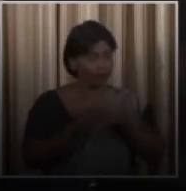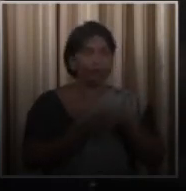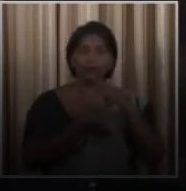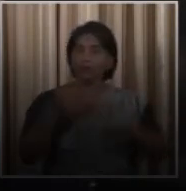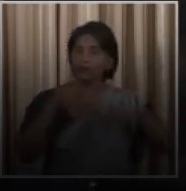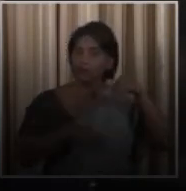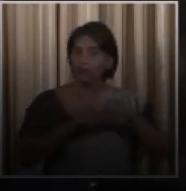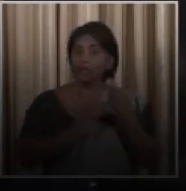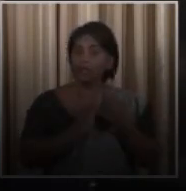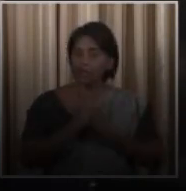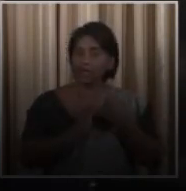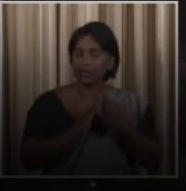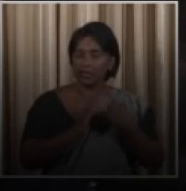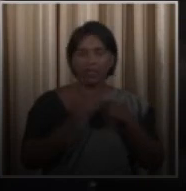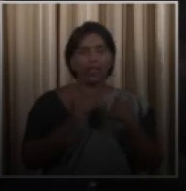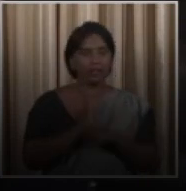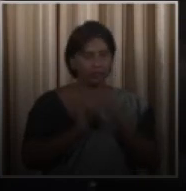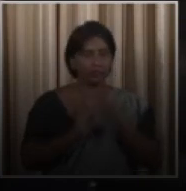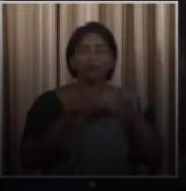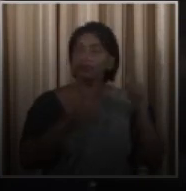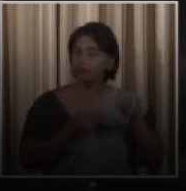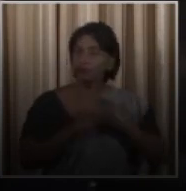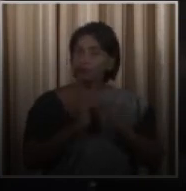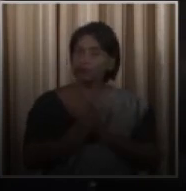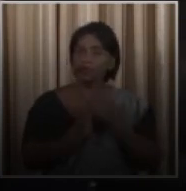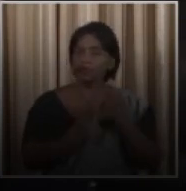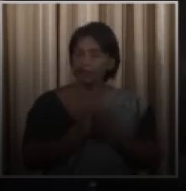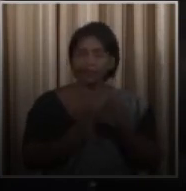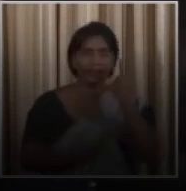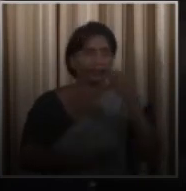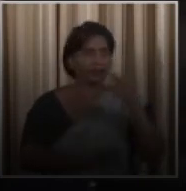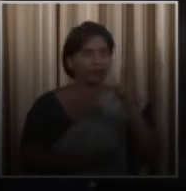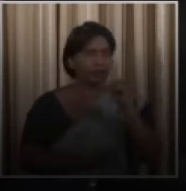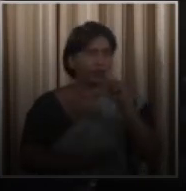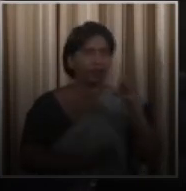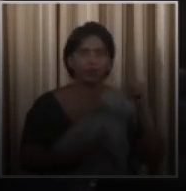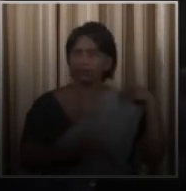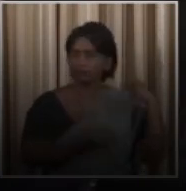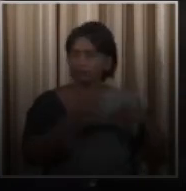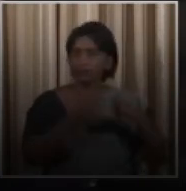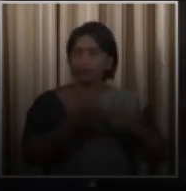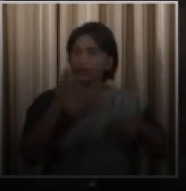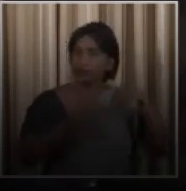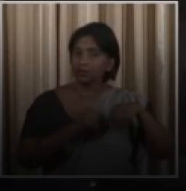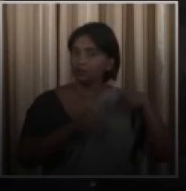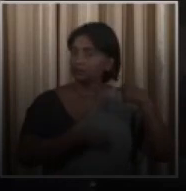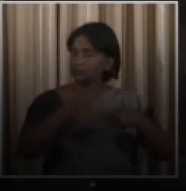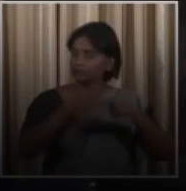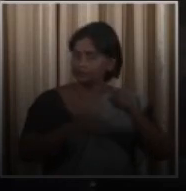මැතිවරණ තියෙන නීති අනපනක් තිබුණා. හැබැයි ඒ නීති යටතේ 1977 දක්වා මැතිවරණ